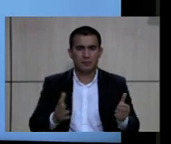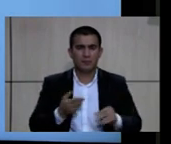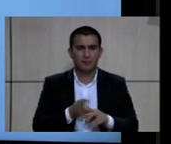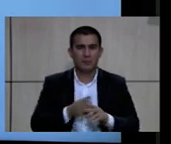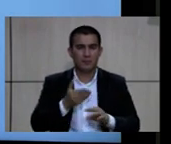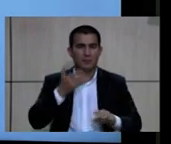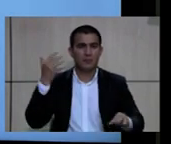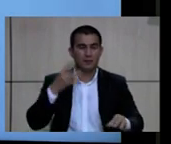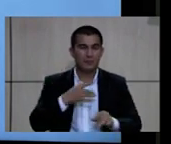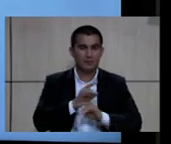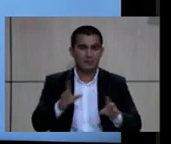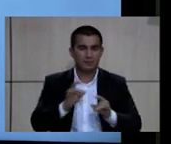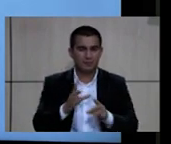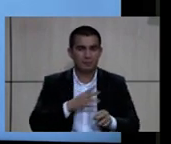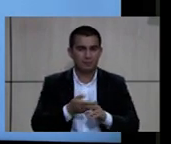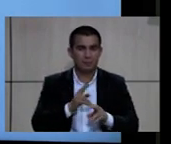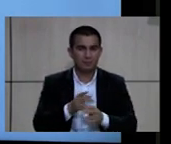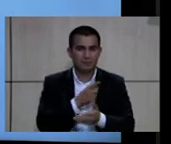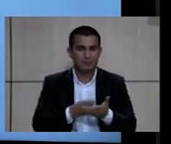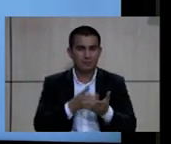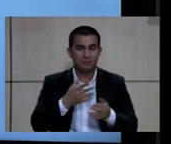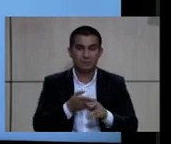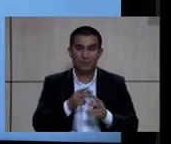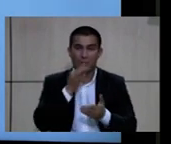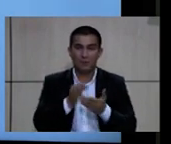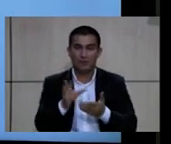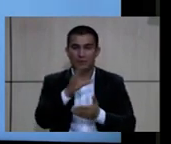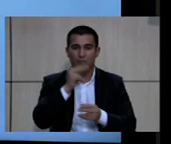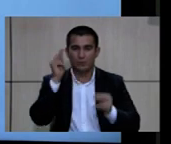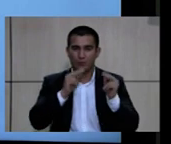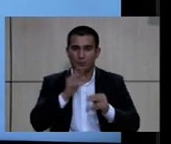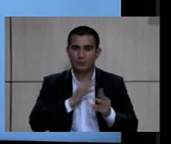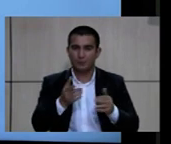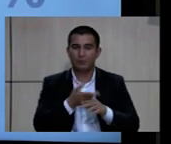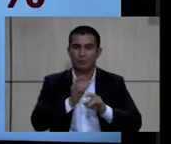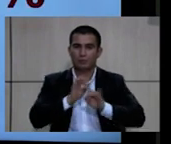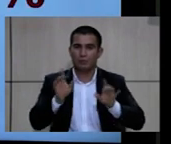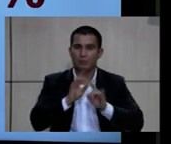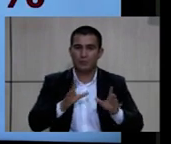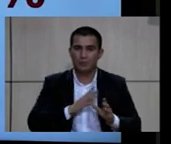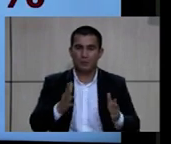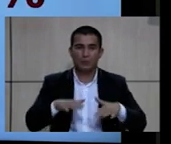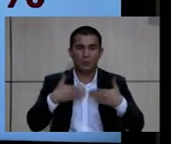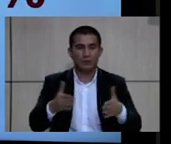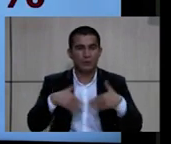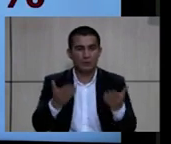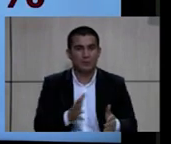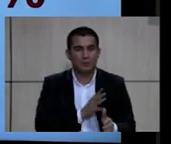darsimizda bu savolning javobini siz bilan o'rgangan edik. Masalalar yechishda juda ham qo'l